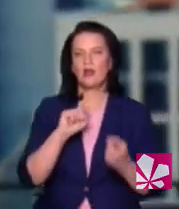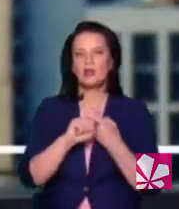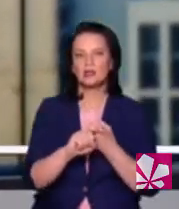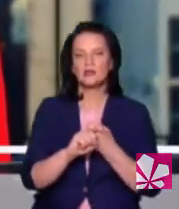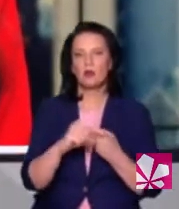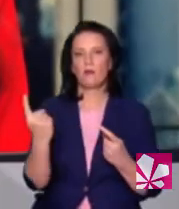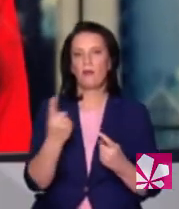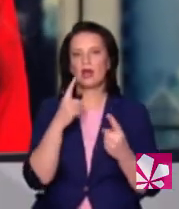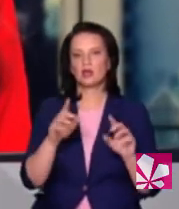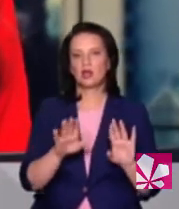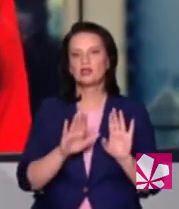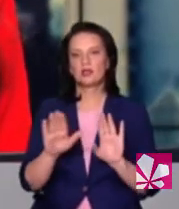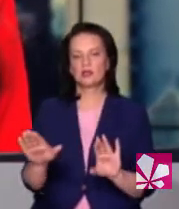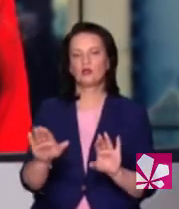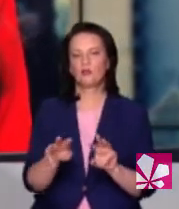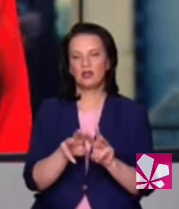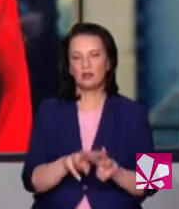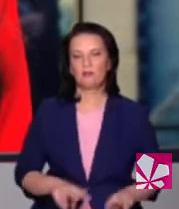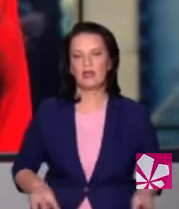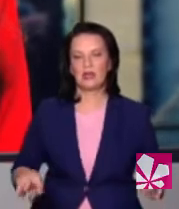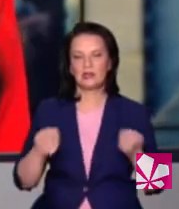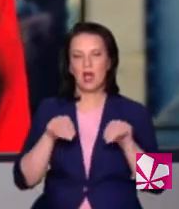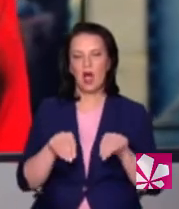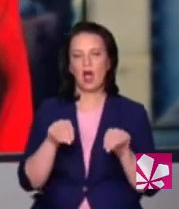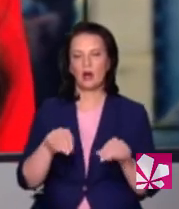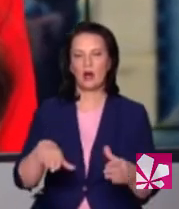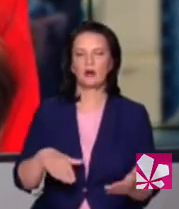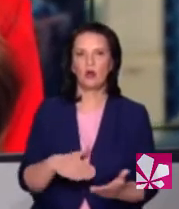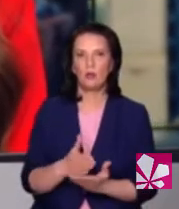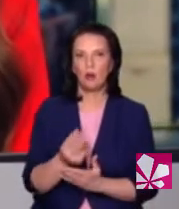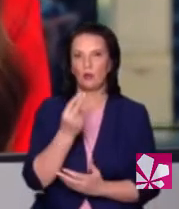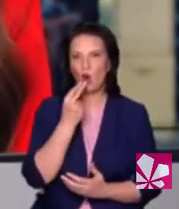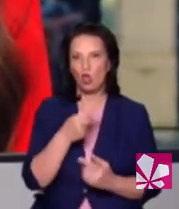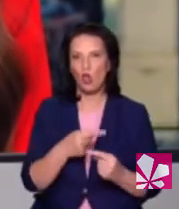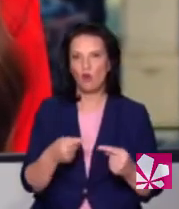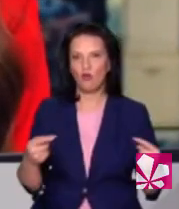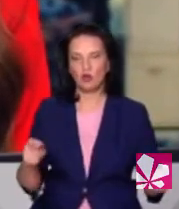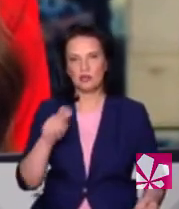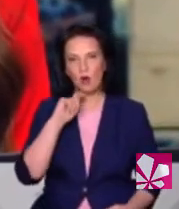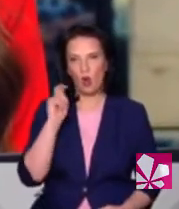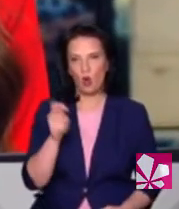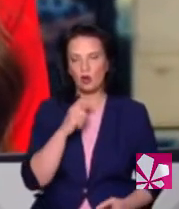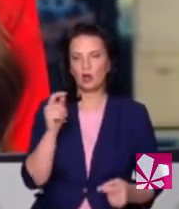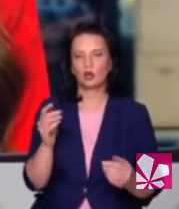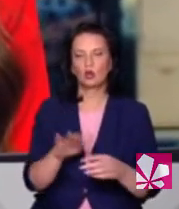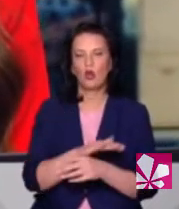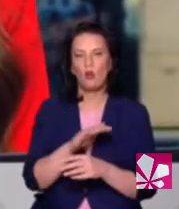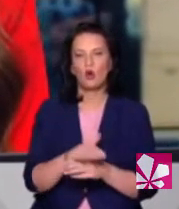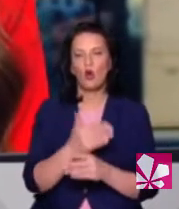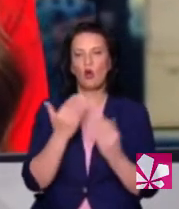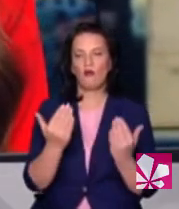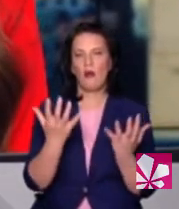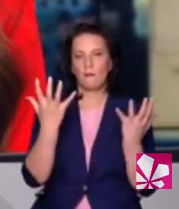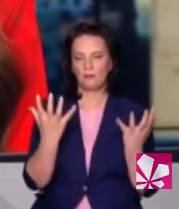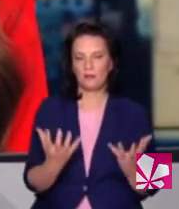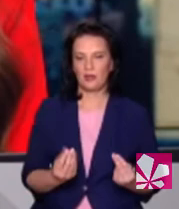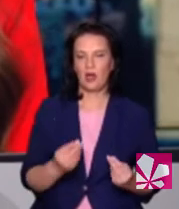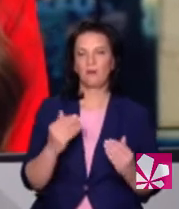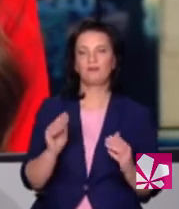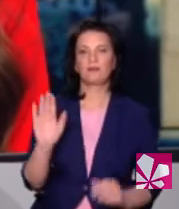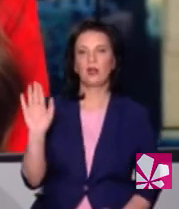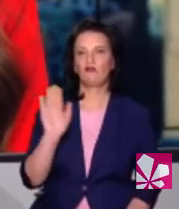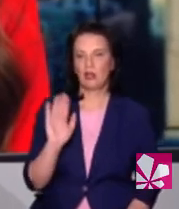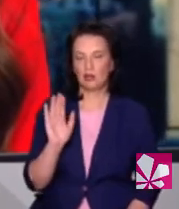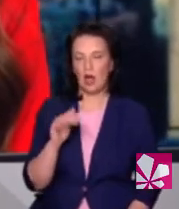заступник міністра аграрної політики та продовольства України. Пане Тарасе, доброго вам дня. Вітаю. Ми